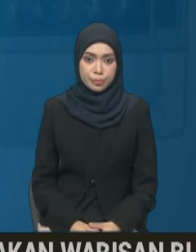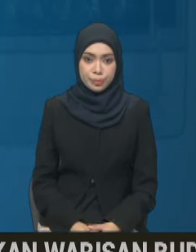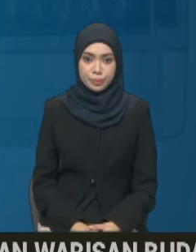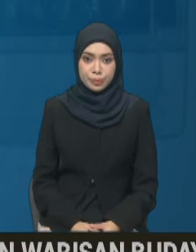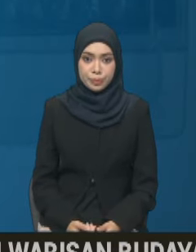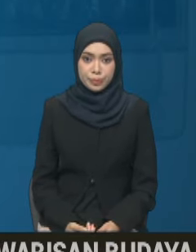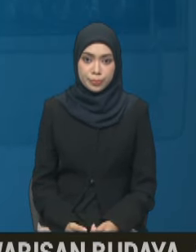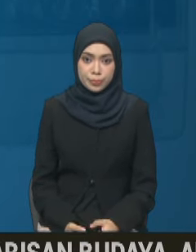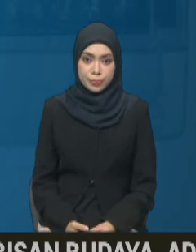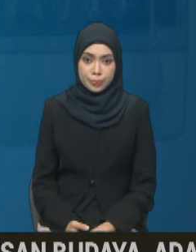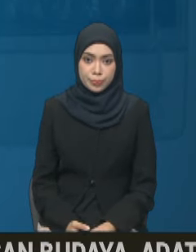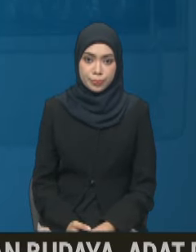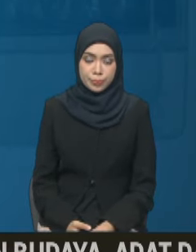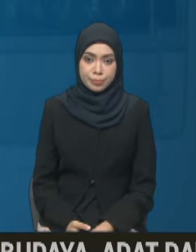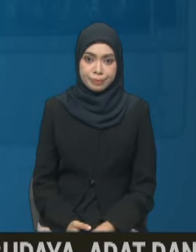739-6053.